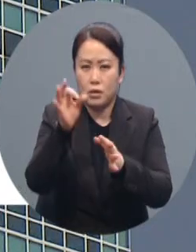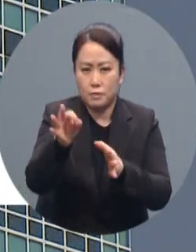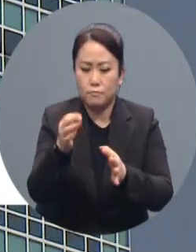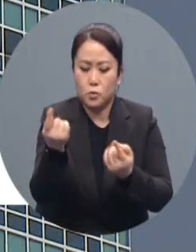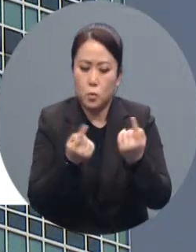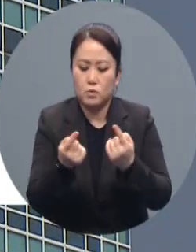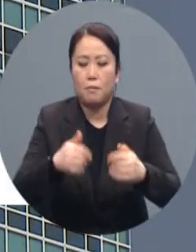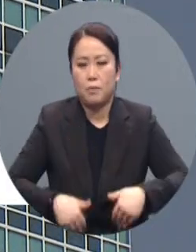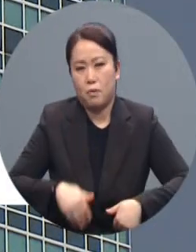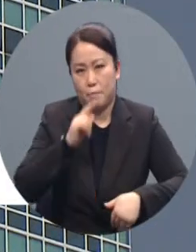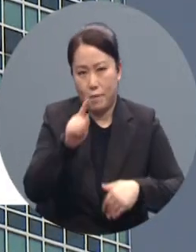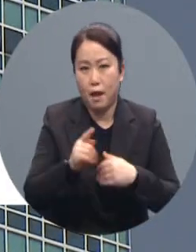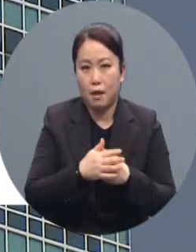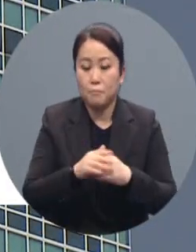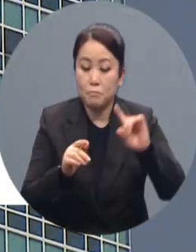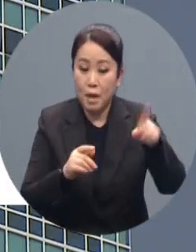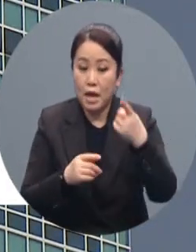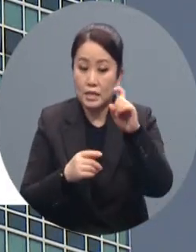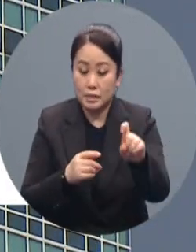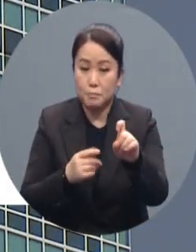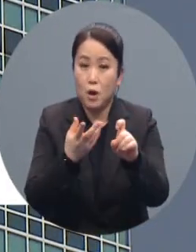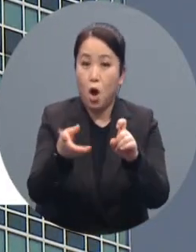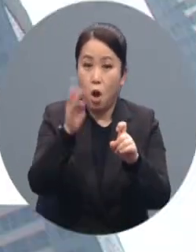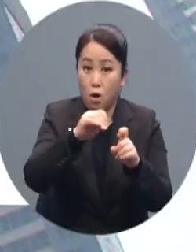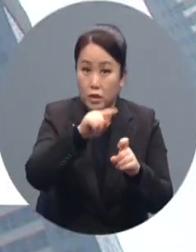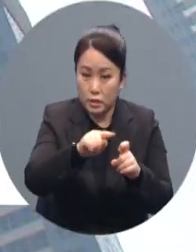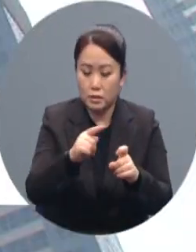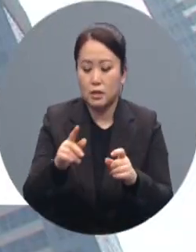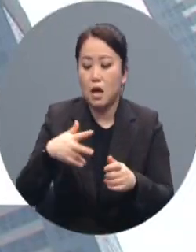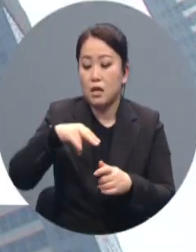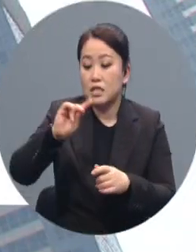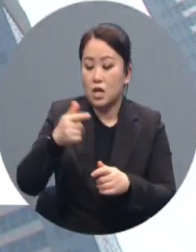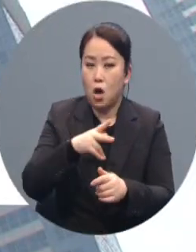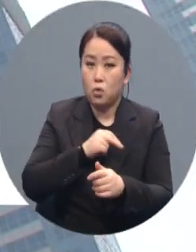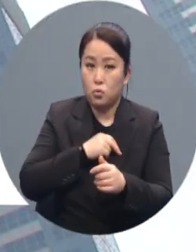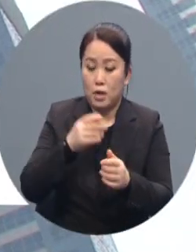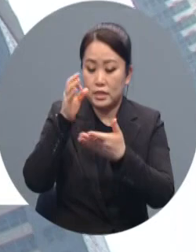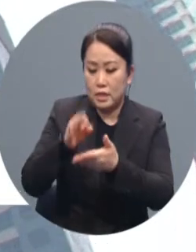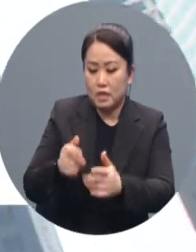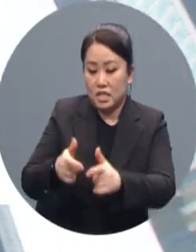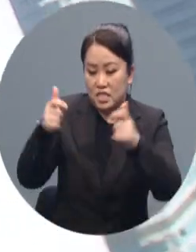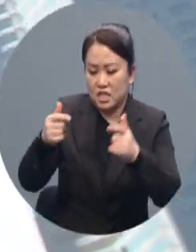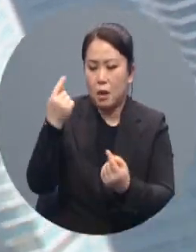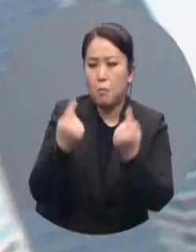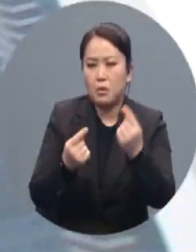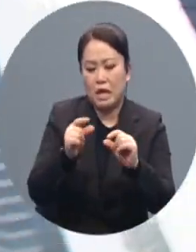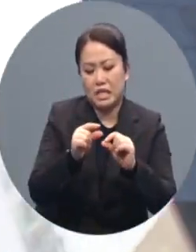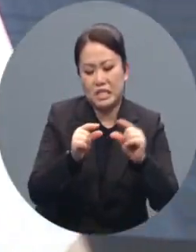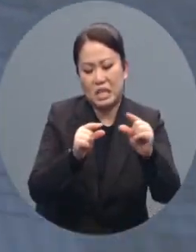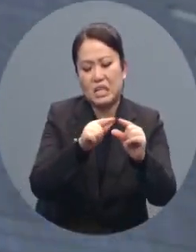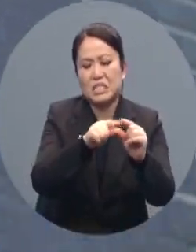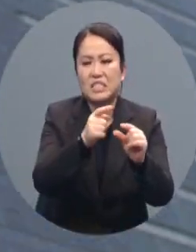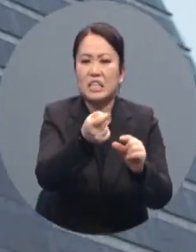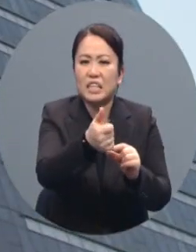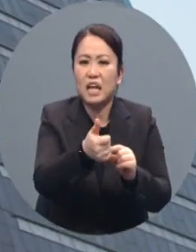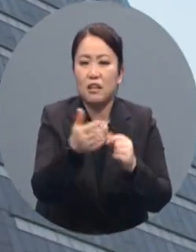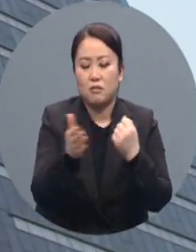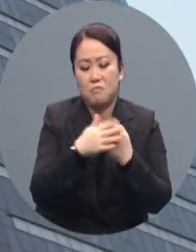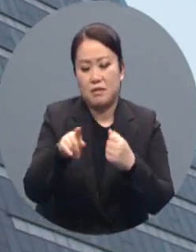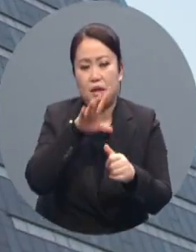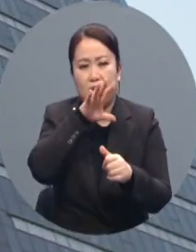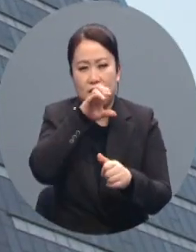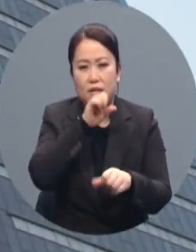110억원 은 지난 1년간 전 의원의 재상 정답 온 보다 적은 엑소 라며 비판의 목소리를 높였습니다